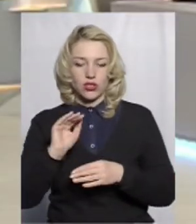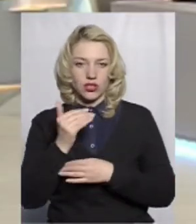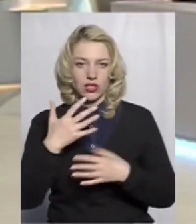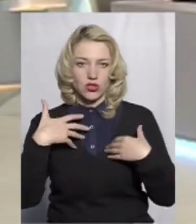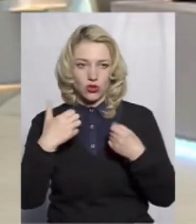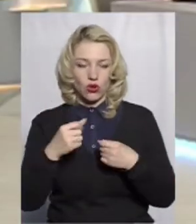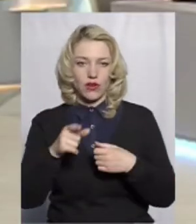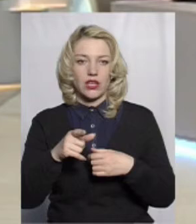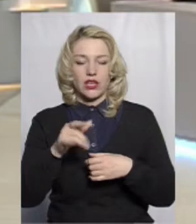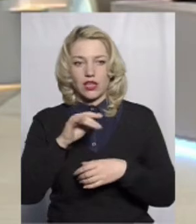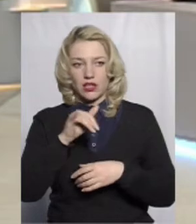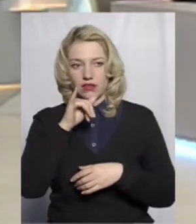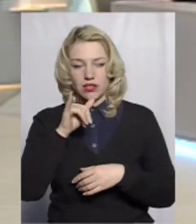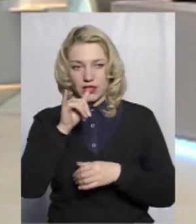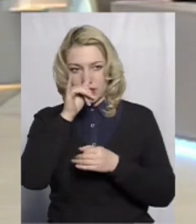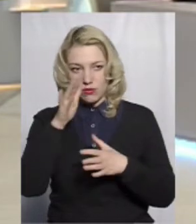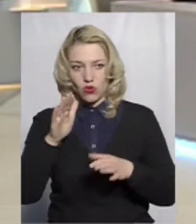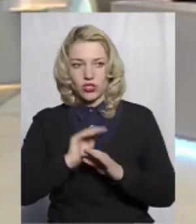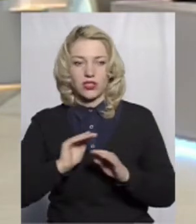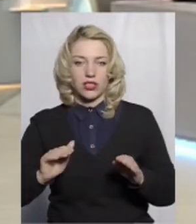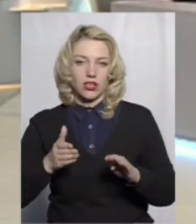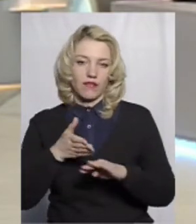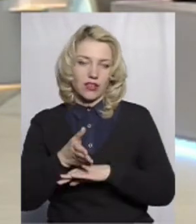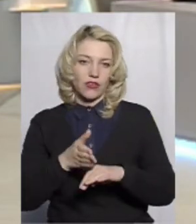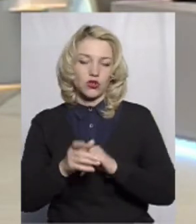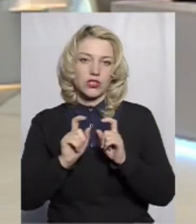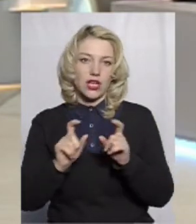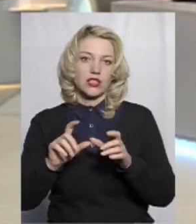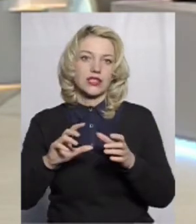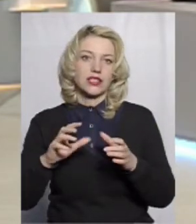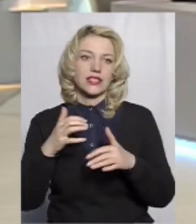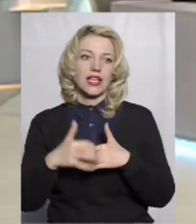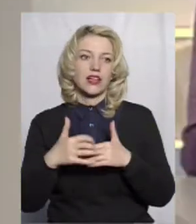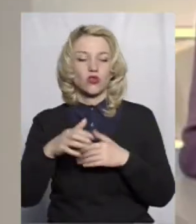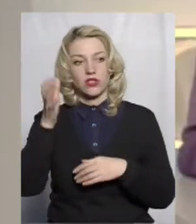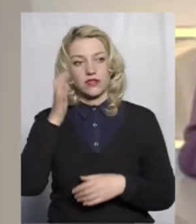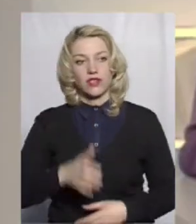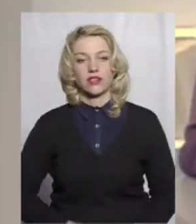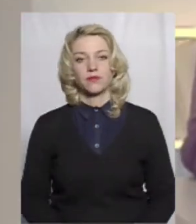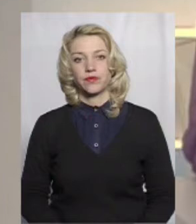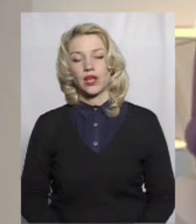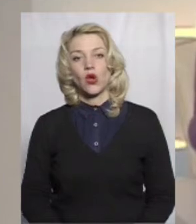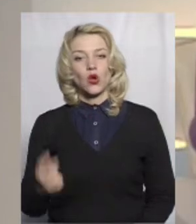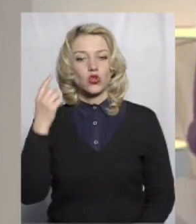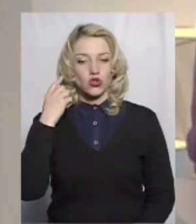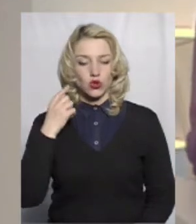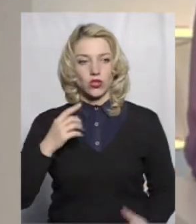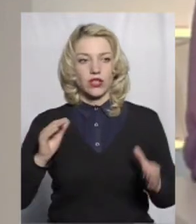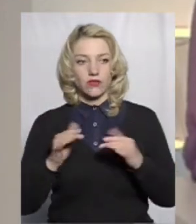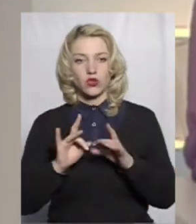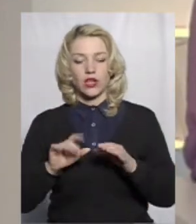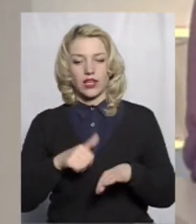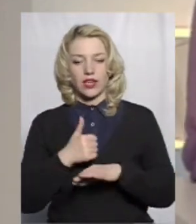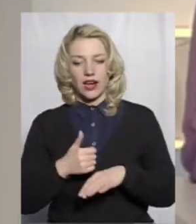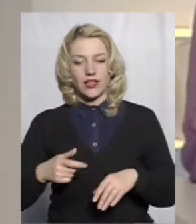охорона не зможуть, тоді діти дійсно відвідувати заклад загальної середньої освіти. Чули в сюжеті, генеральний директор Центру